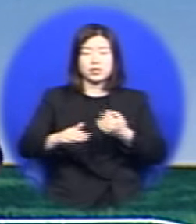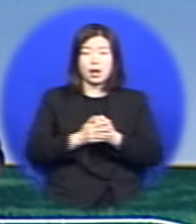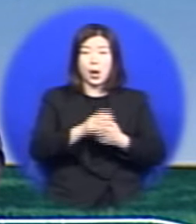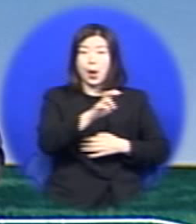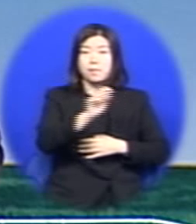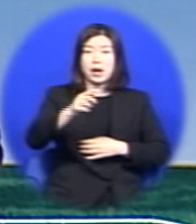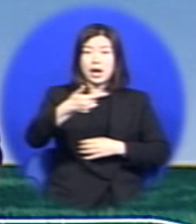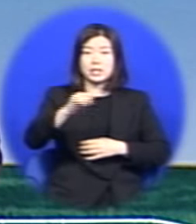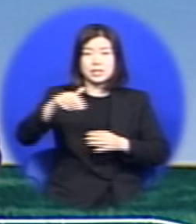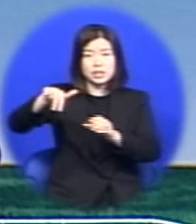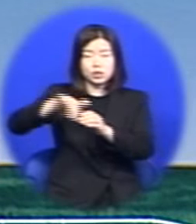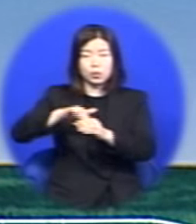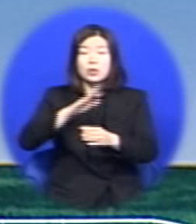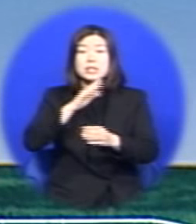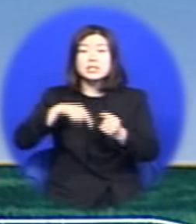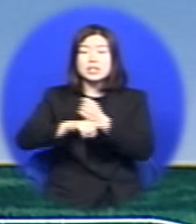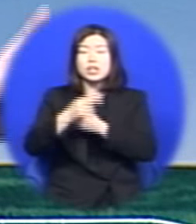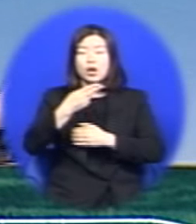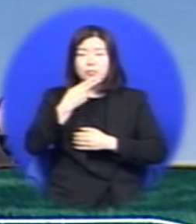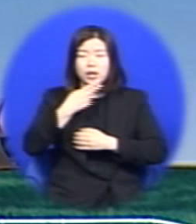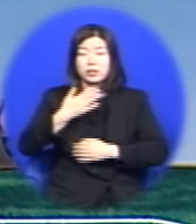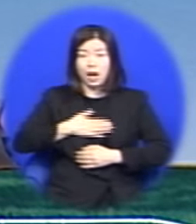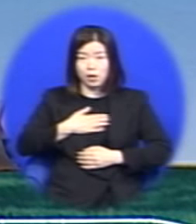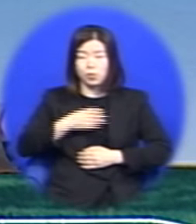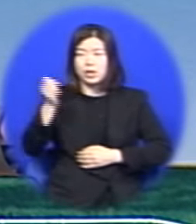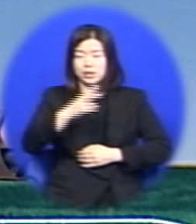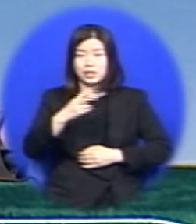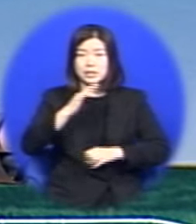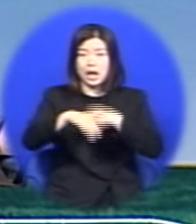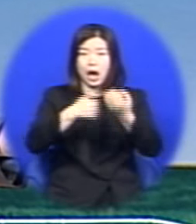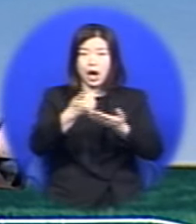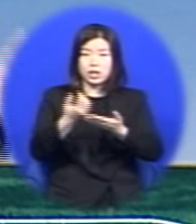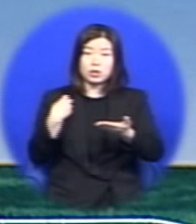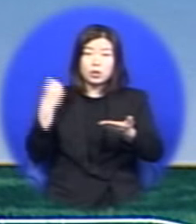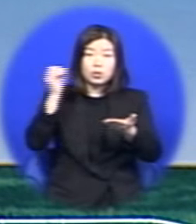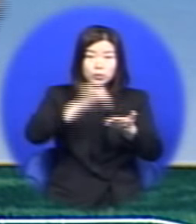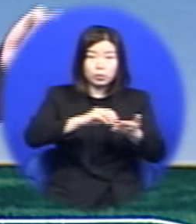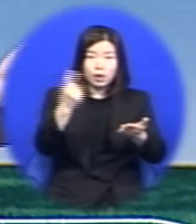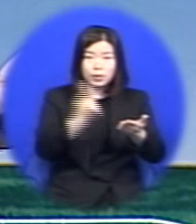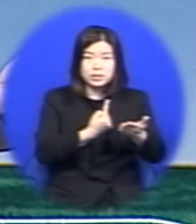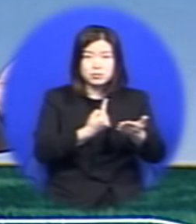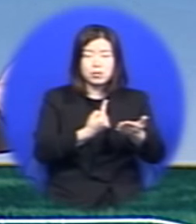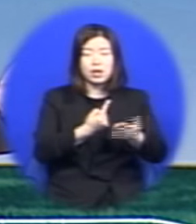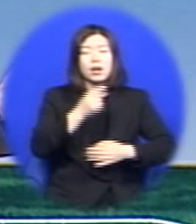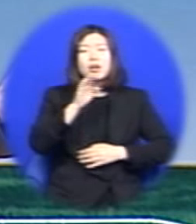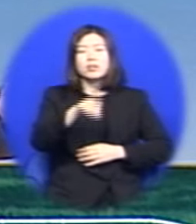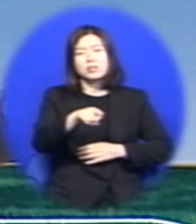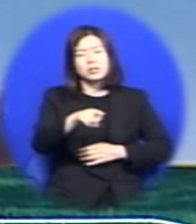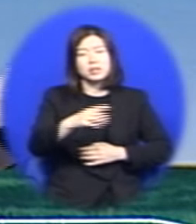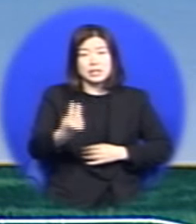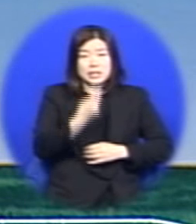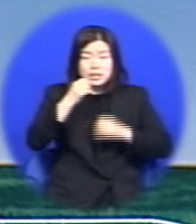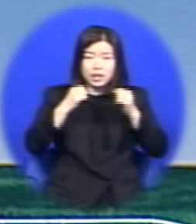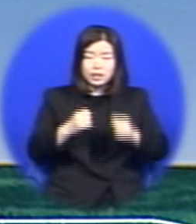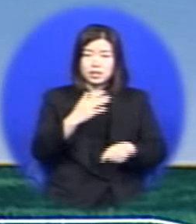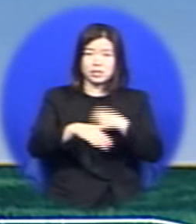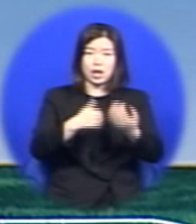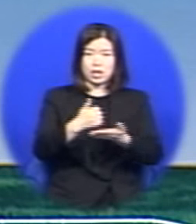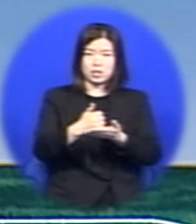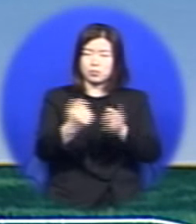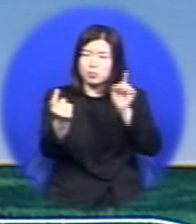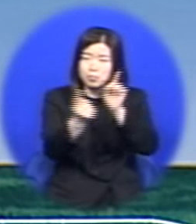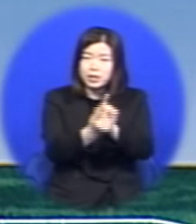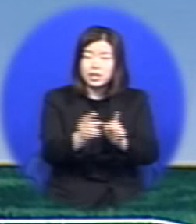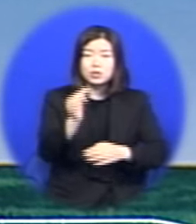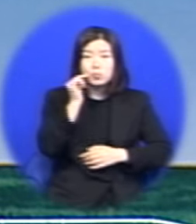마니교에 진리가 없다는 것을 그가 알고는 다시 하나님께로 돌아왔지만 그는 살아계신 하나님, 그 하나님을 만나지